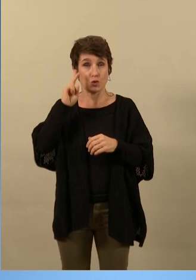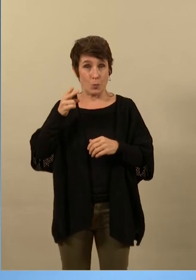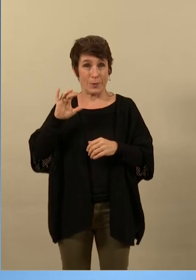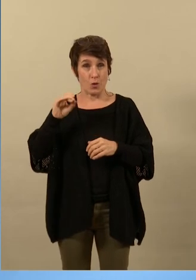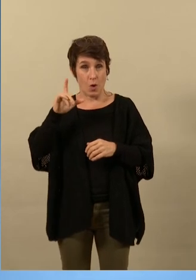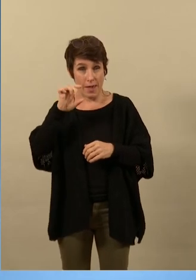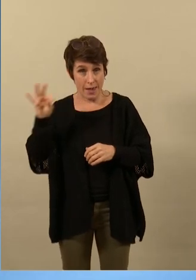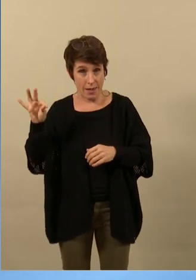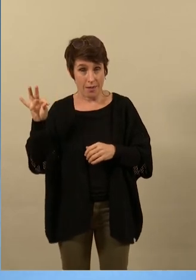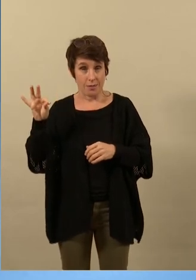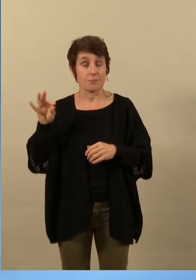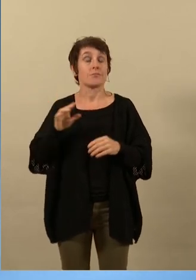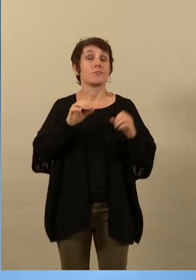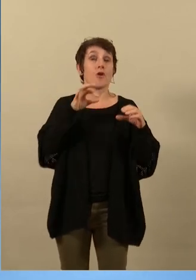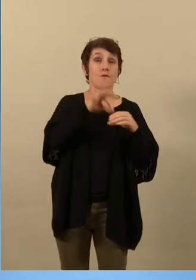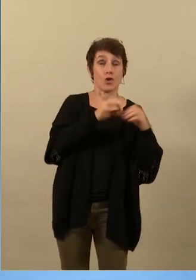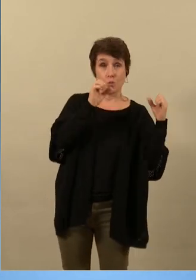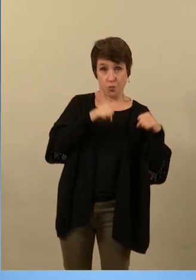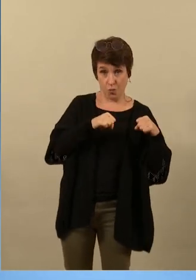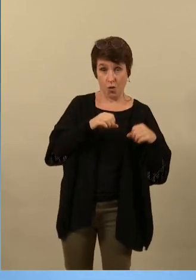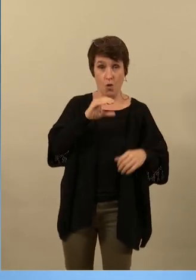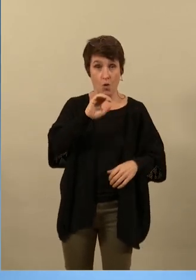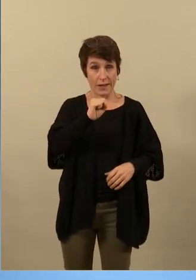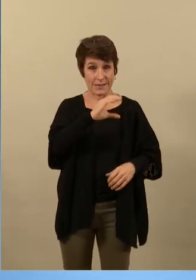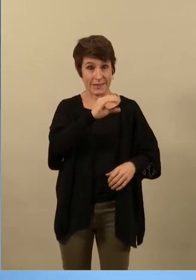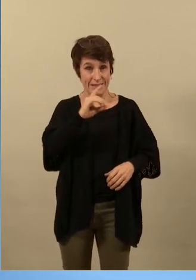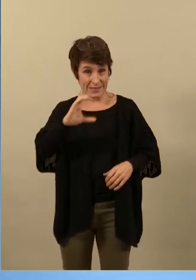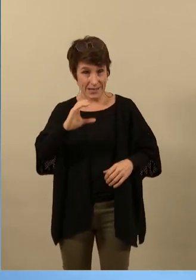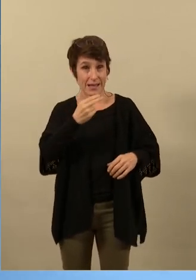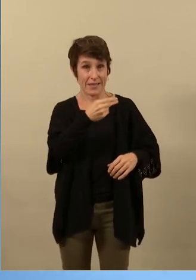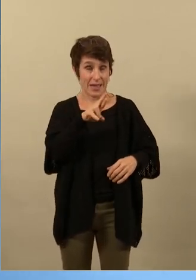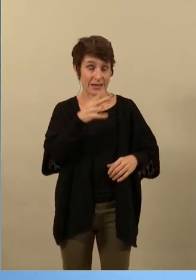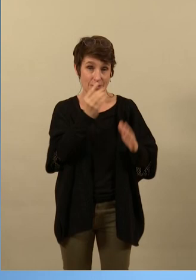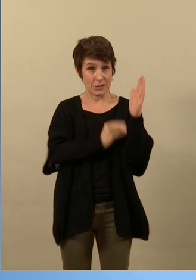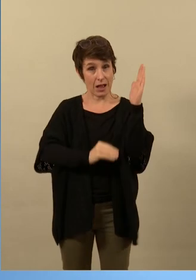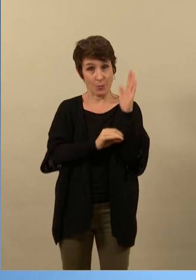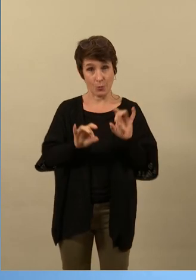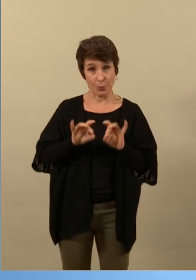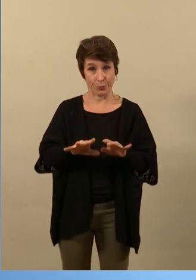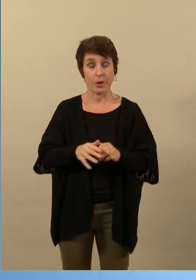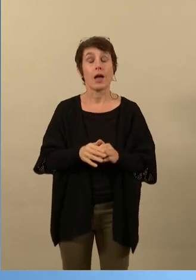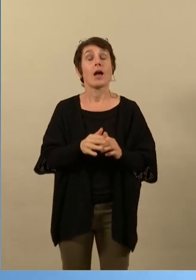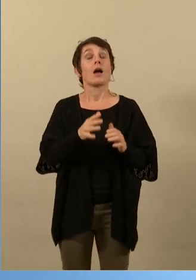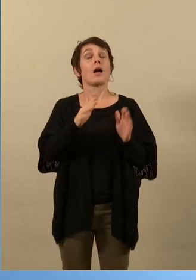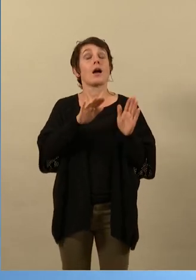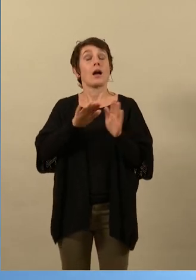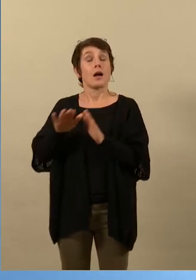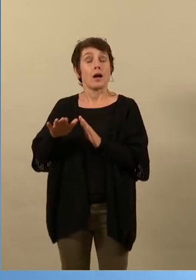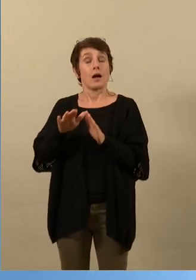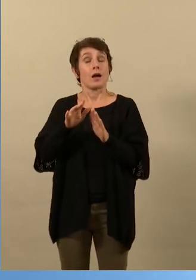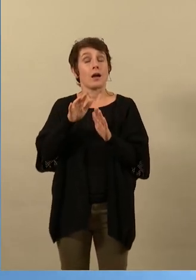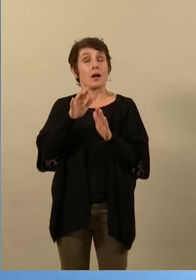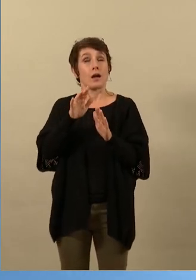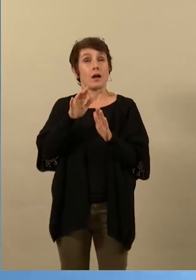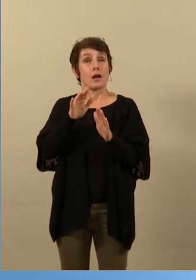euh qui vote pour osddc et NR le l'amendement est repoussé l'amendement de